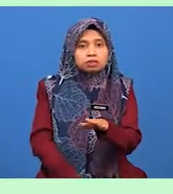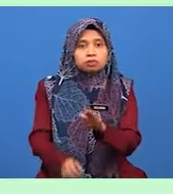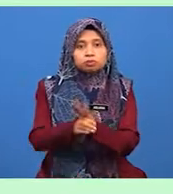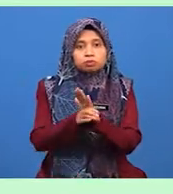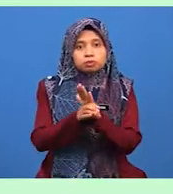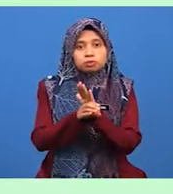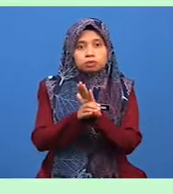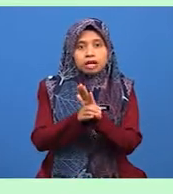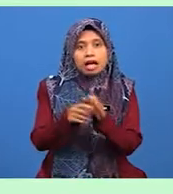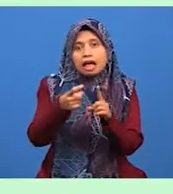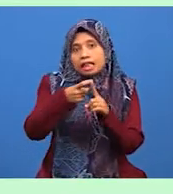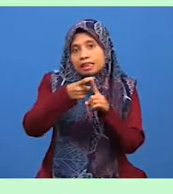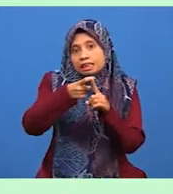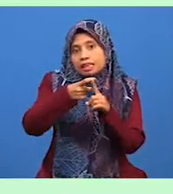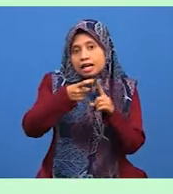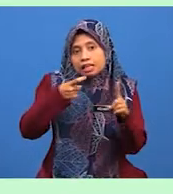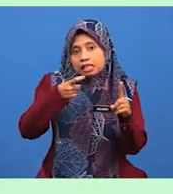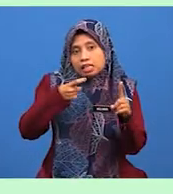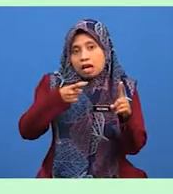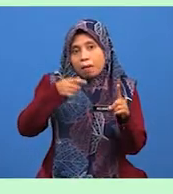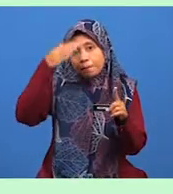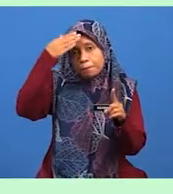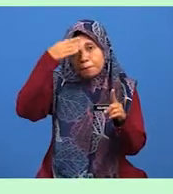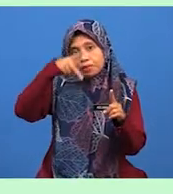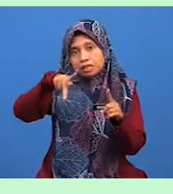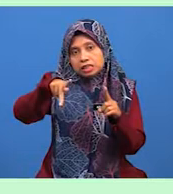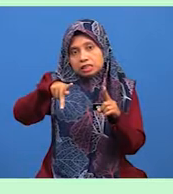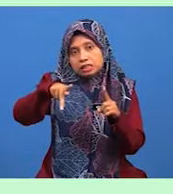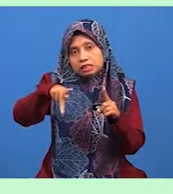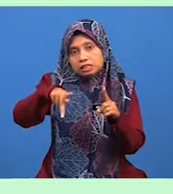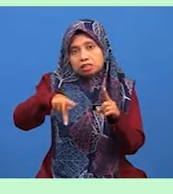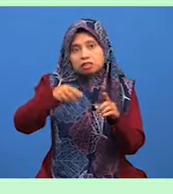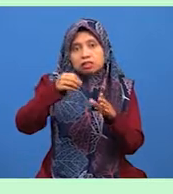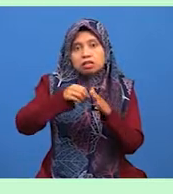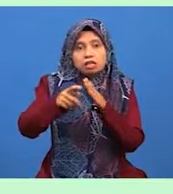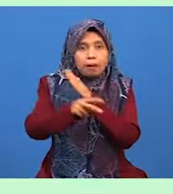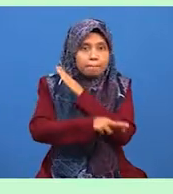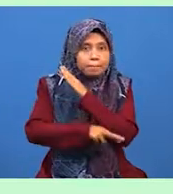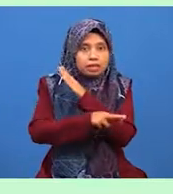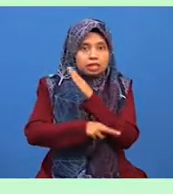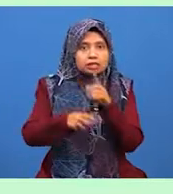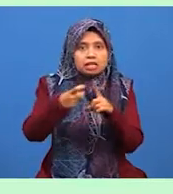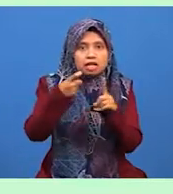Contoh, dari Perlis, dari pukul 8 pagi.